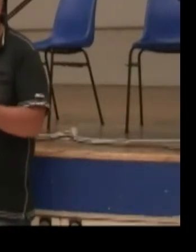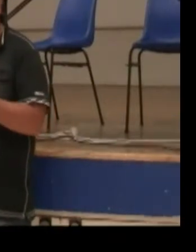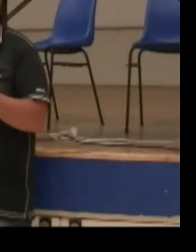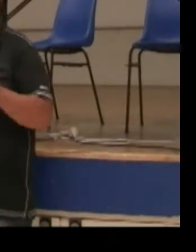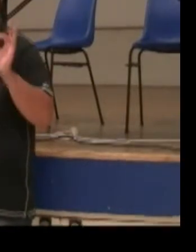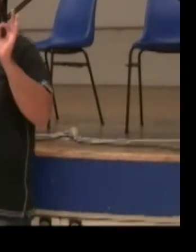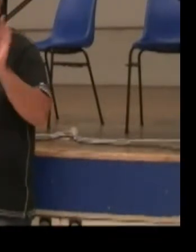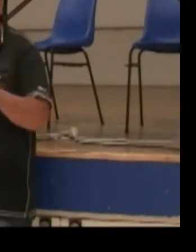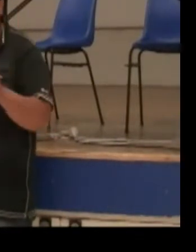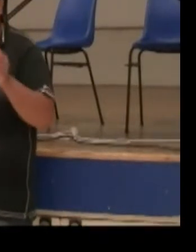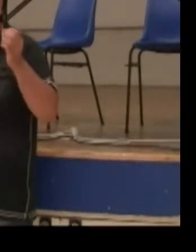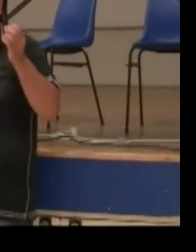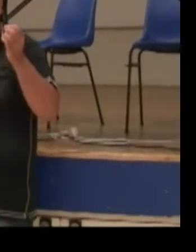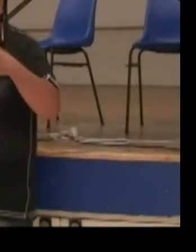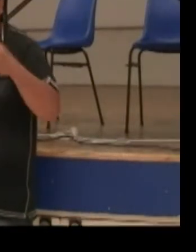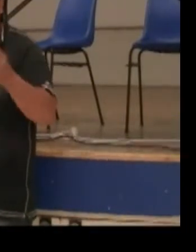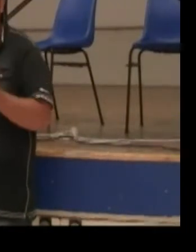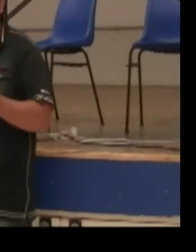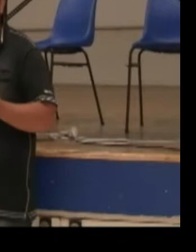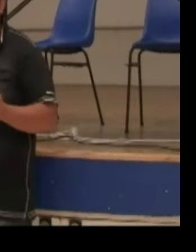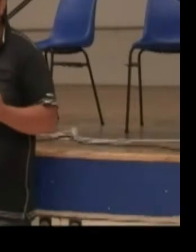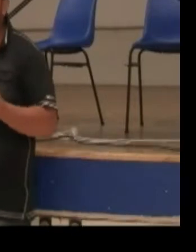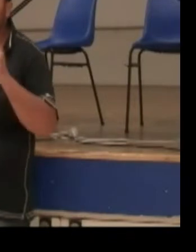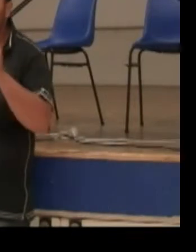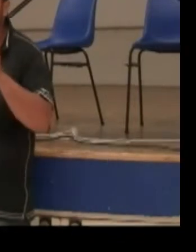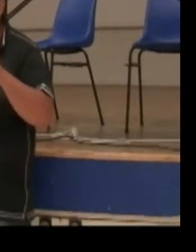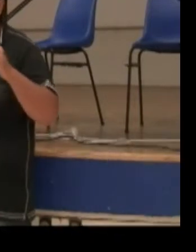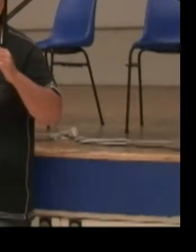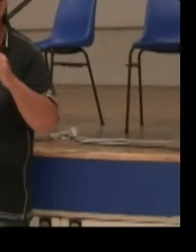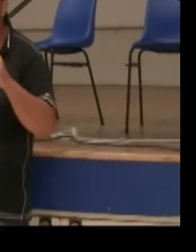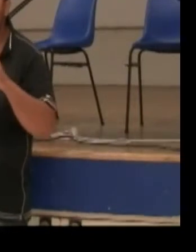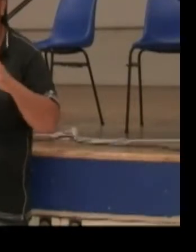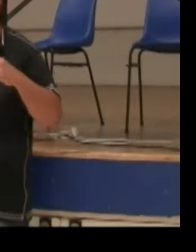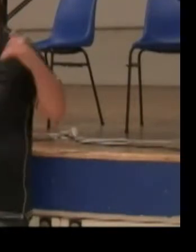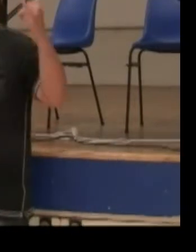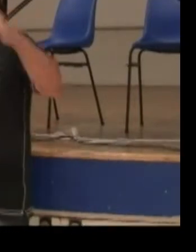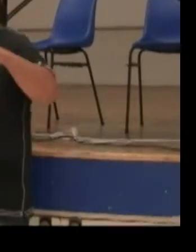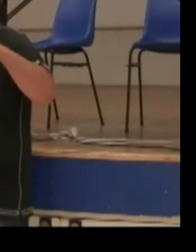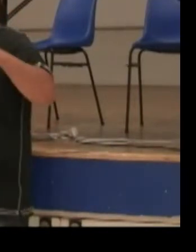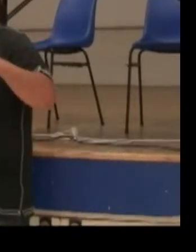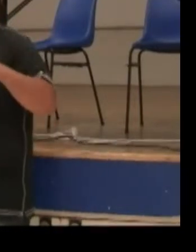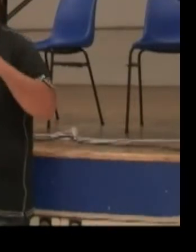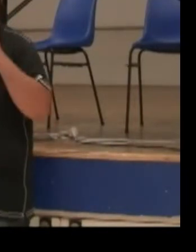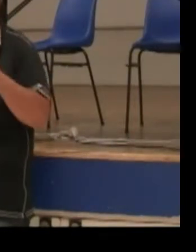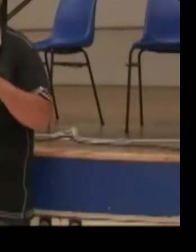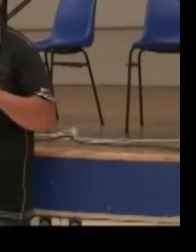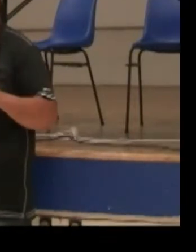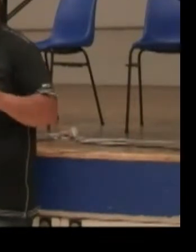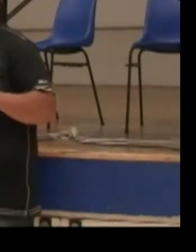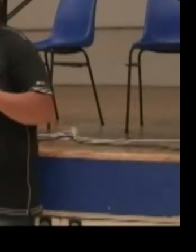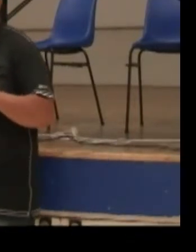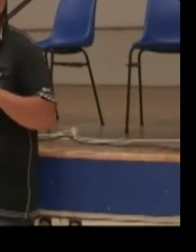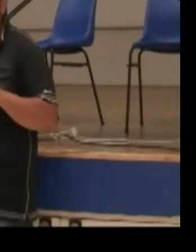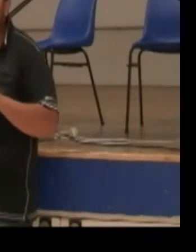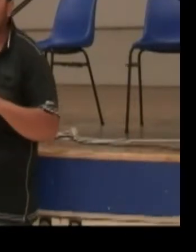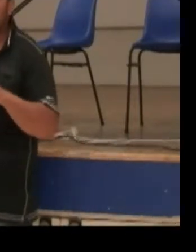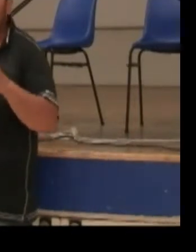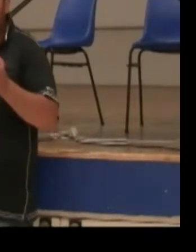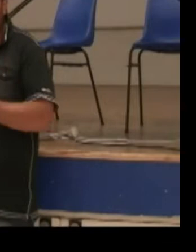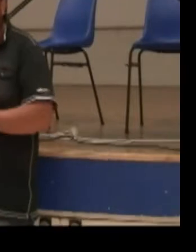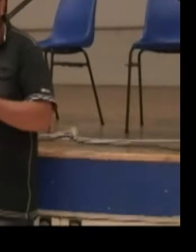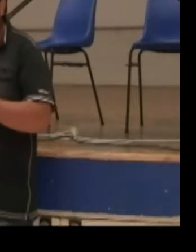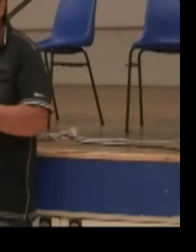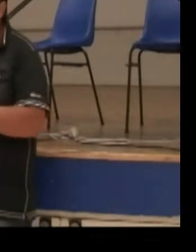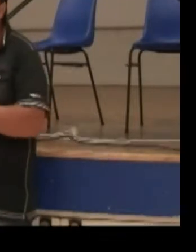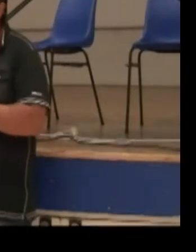qui sont descendues là. » Là, il y a des avions, des F-16 qui bombardent des civils et des handicapés. Et là, on vous dit « Yeah, on commence par ça. »